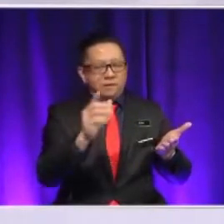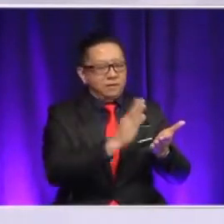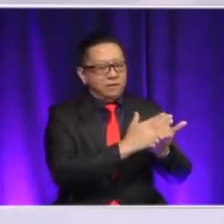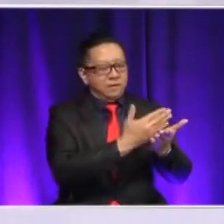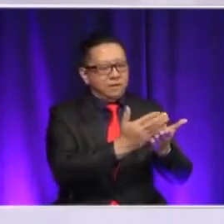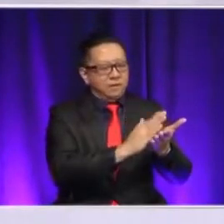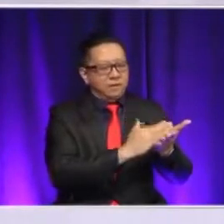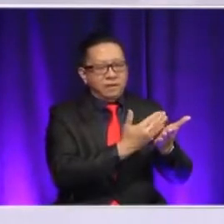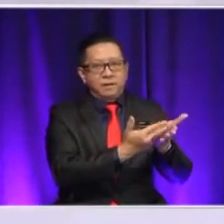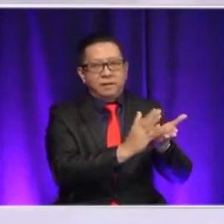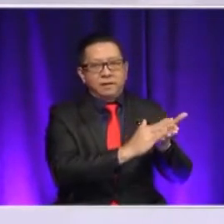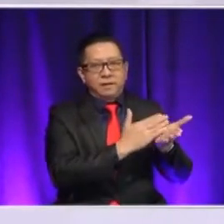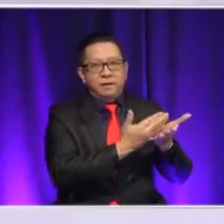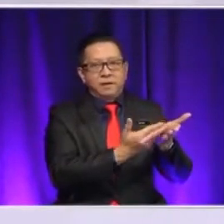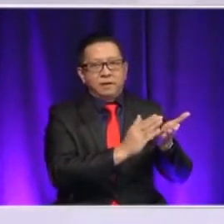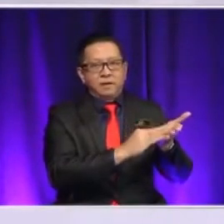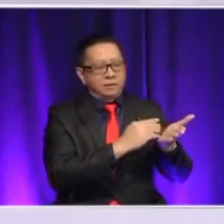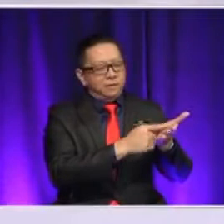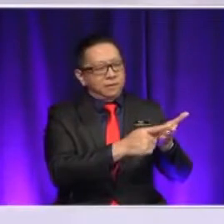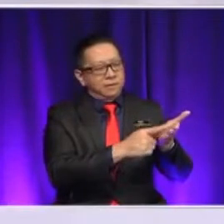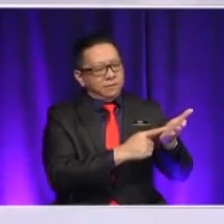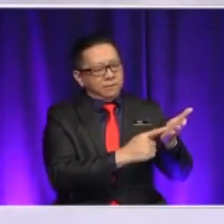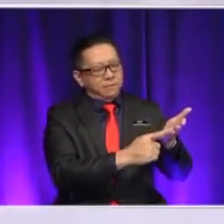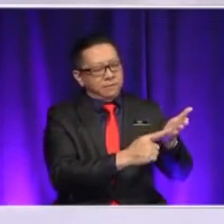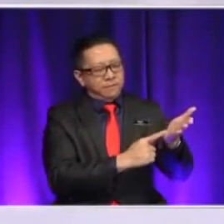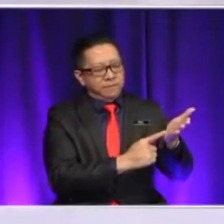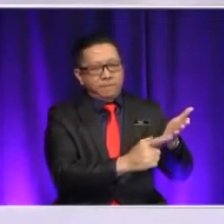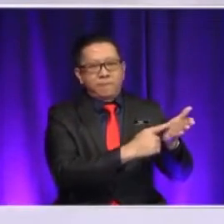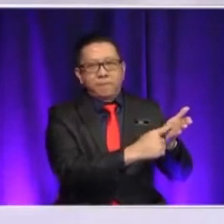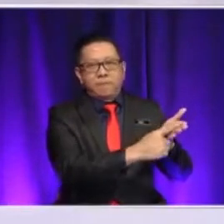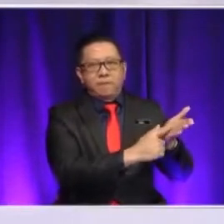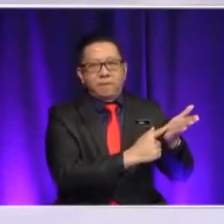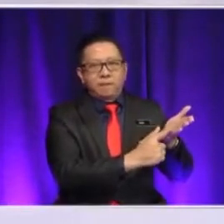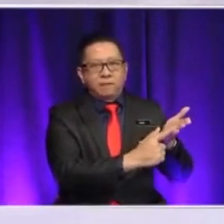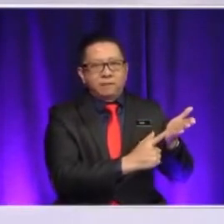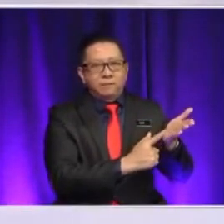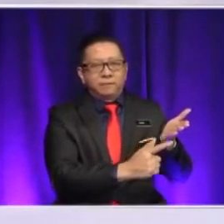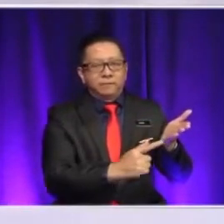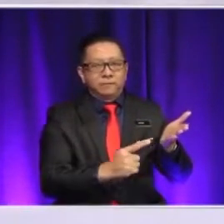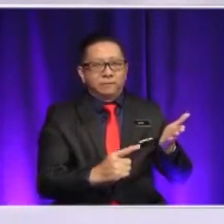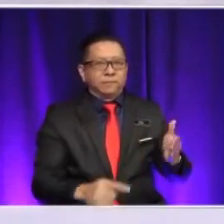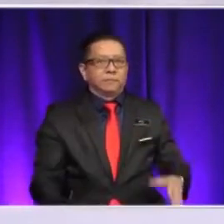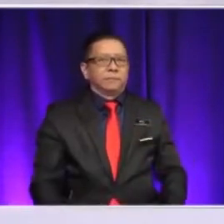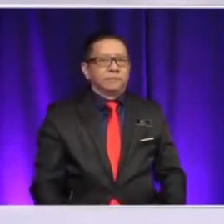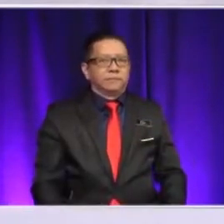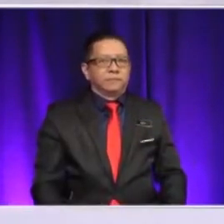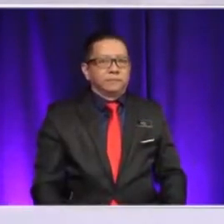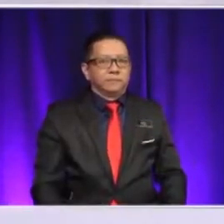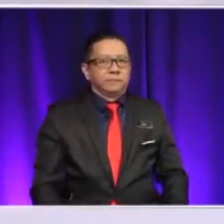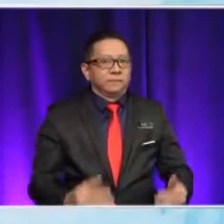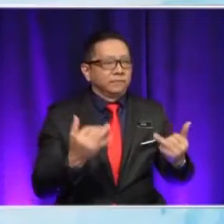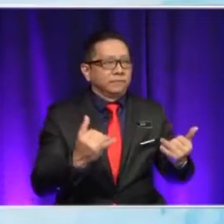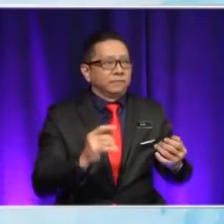Airlines valcke Oh di sih kalau tadi Abang infopekanbaru semacam nih